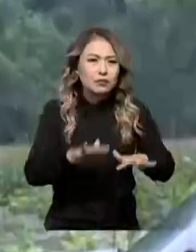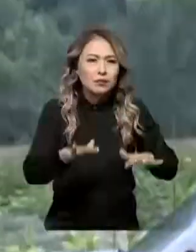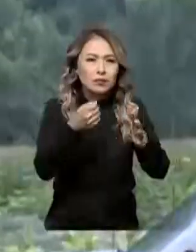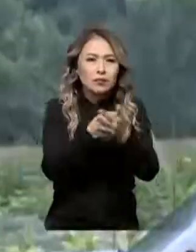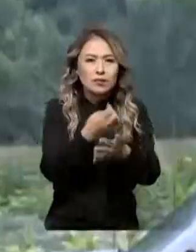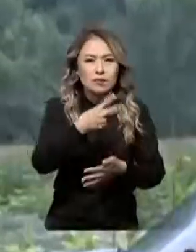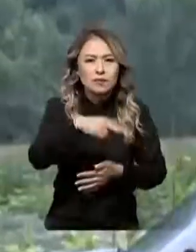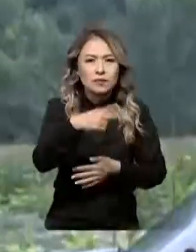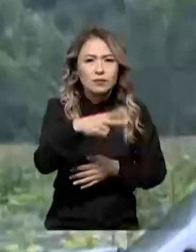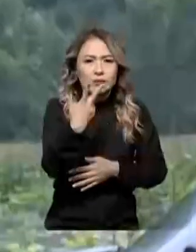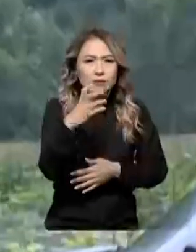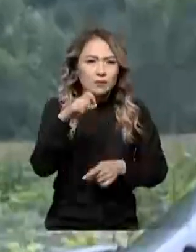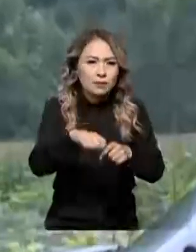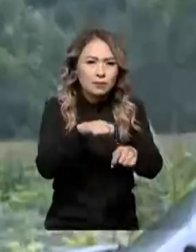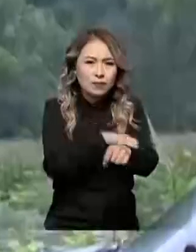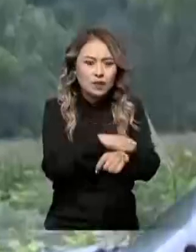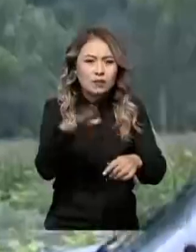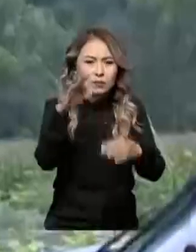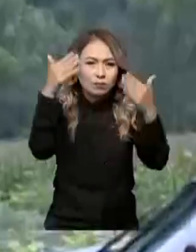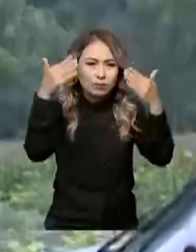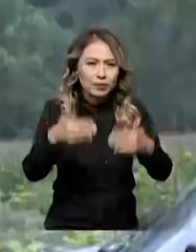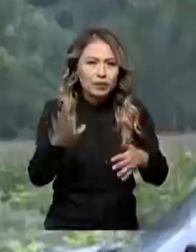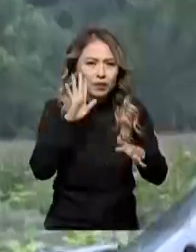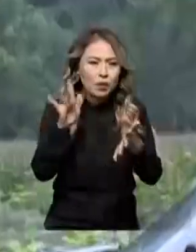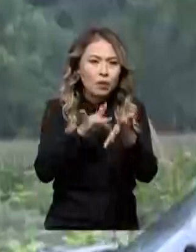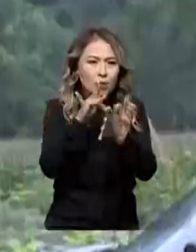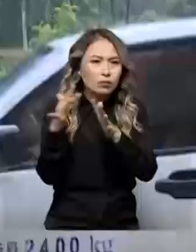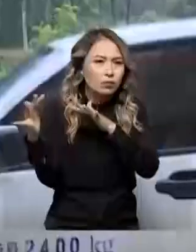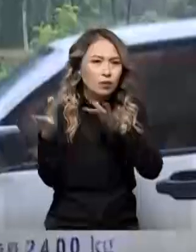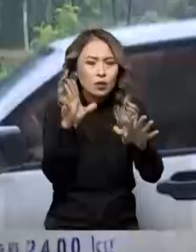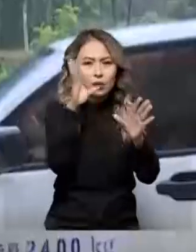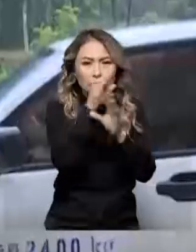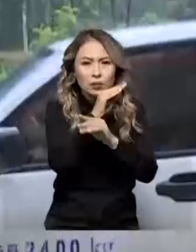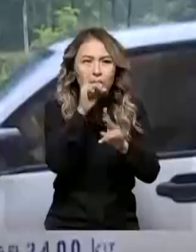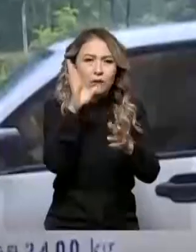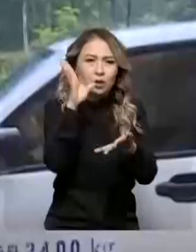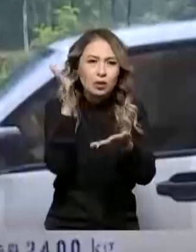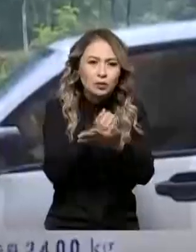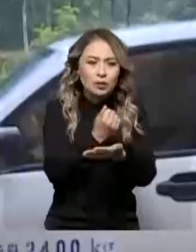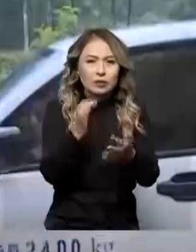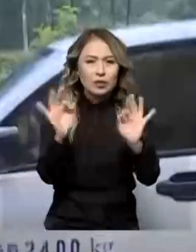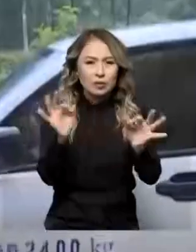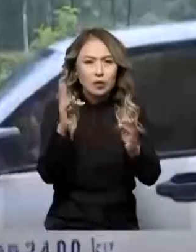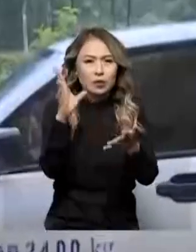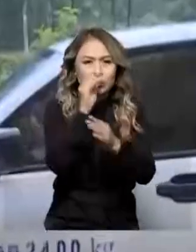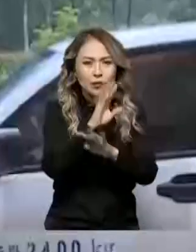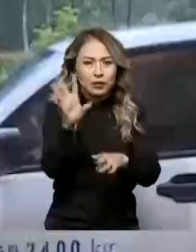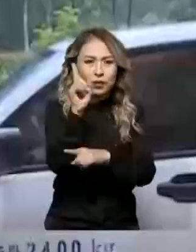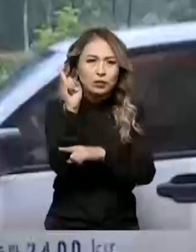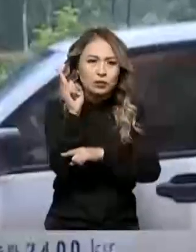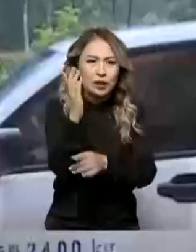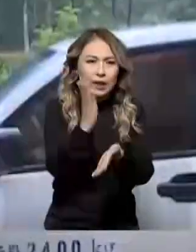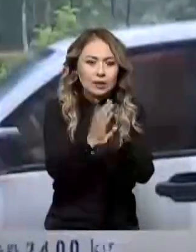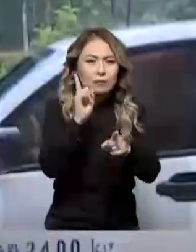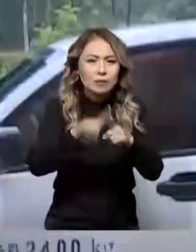23 метрге дейін көтеріліп, бөгеттерді бұзып, су қалаға қарай ақты. Көшіп үлгергендер аман, өзге тұрғындар көмек күтіп отыр. Жедел